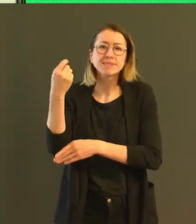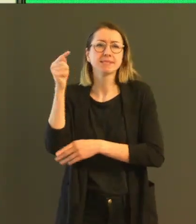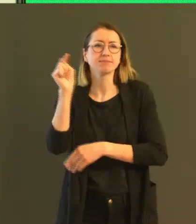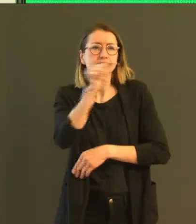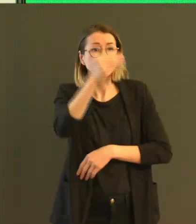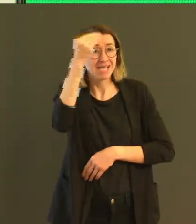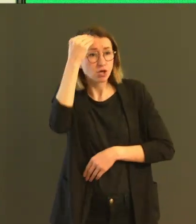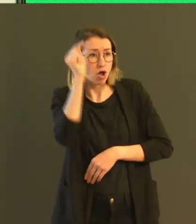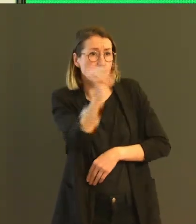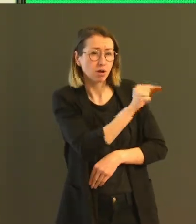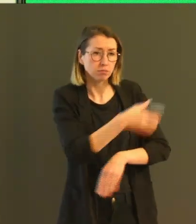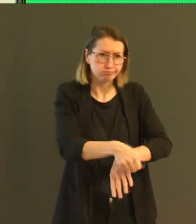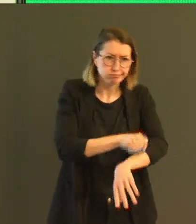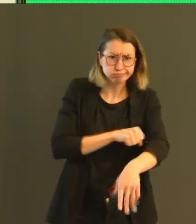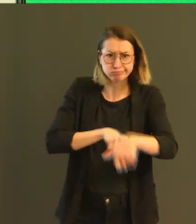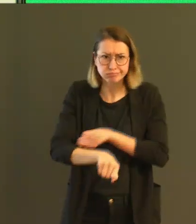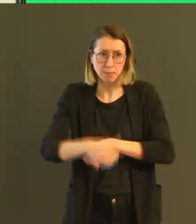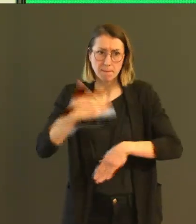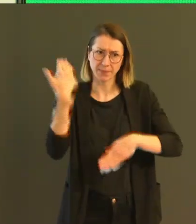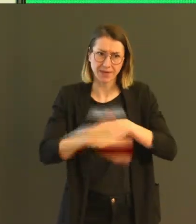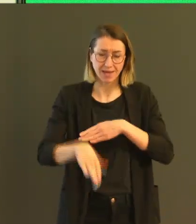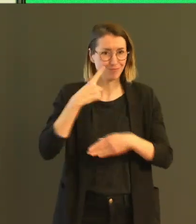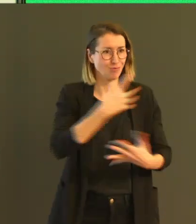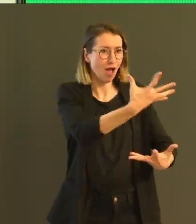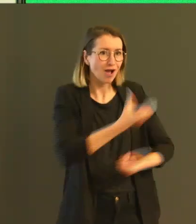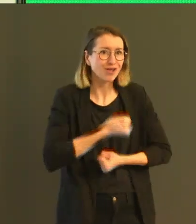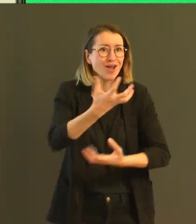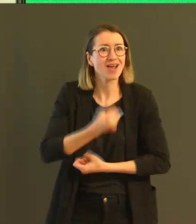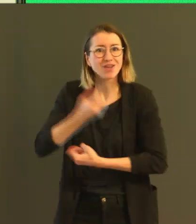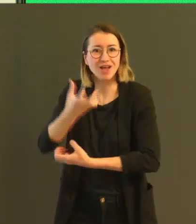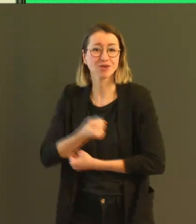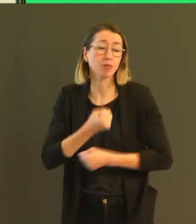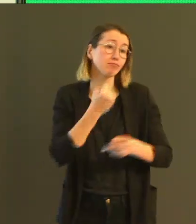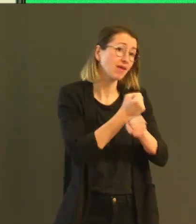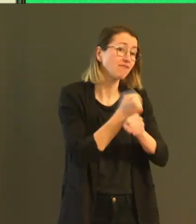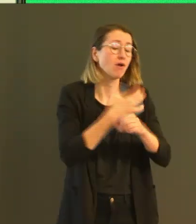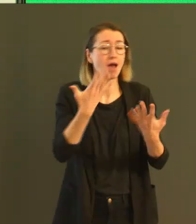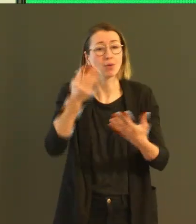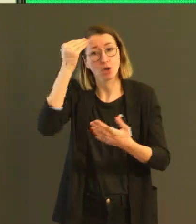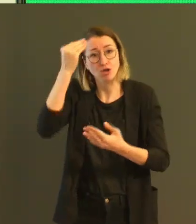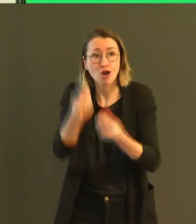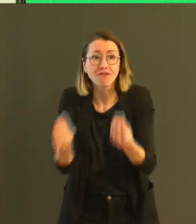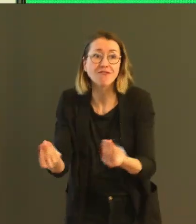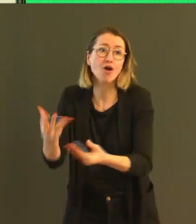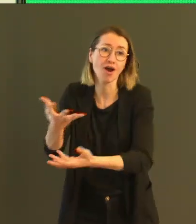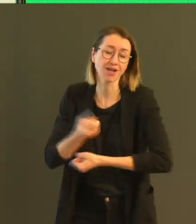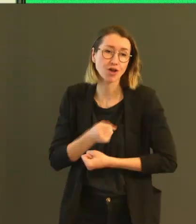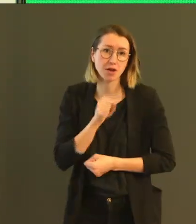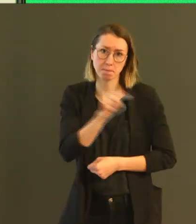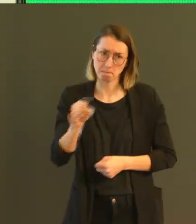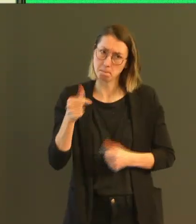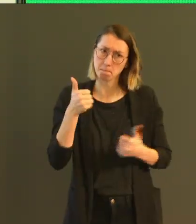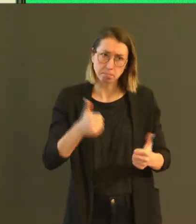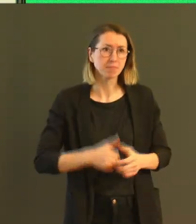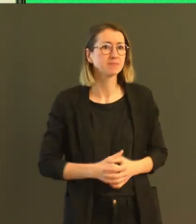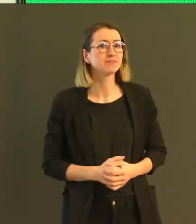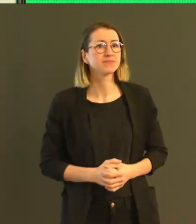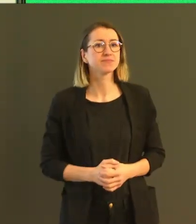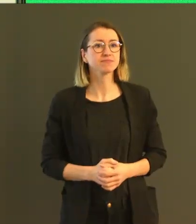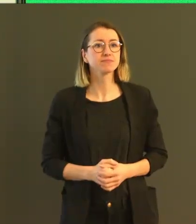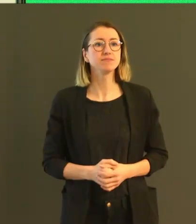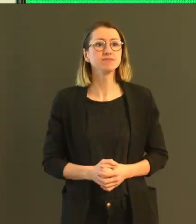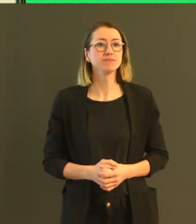sécurisée maintenant que vous vous prenez et que nous prenons tous aussi plus de possibilités avec